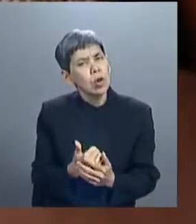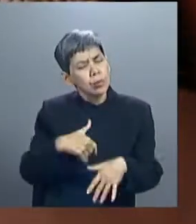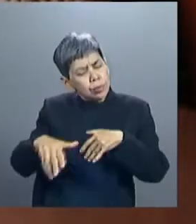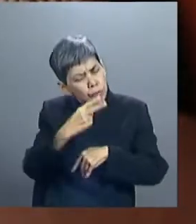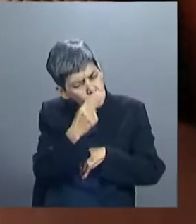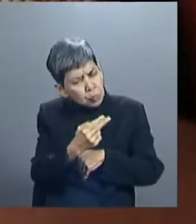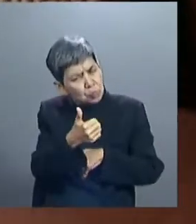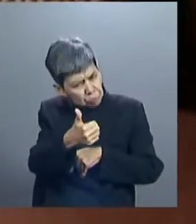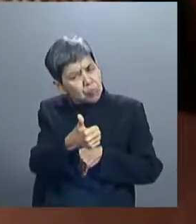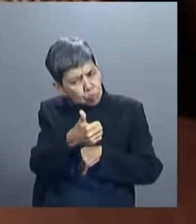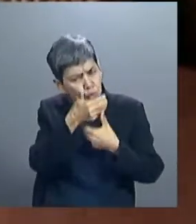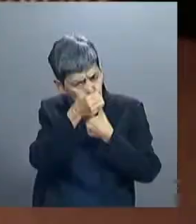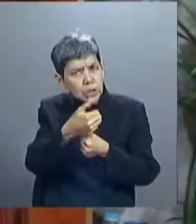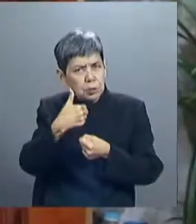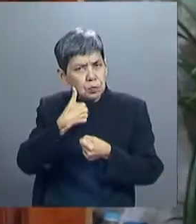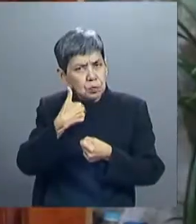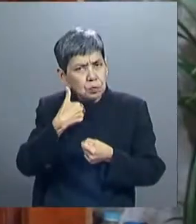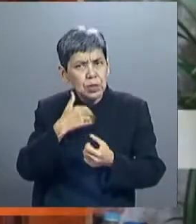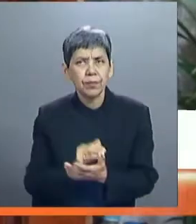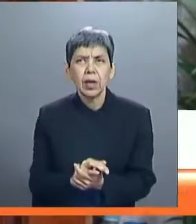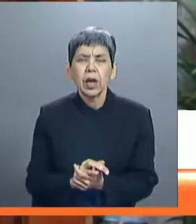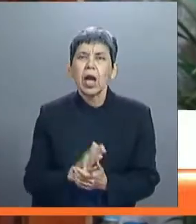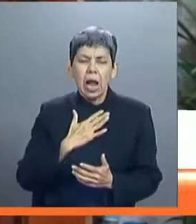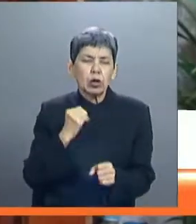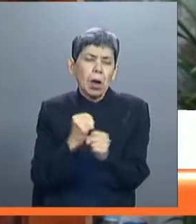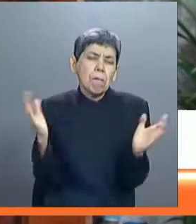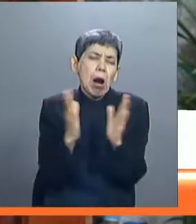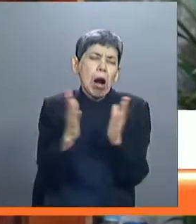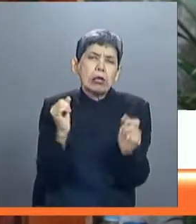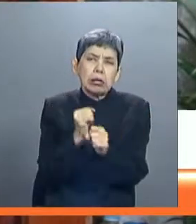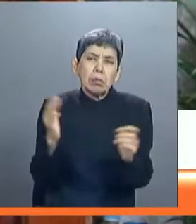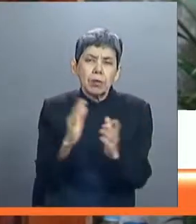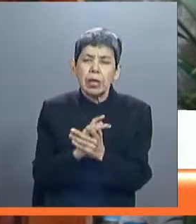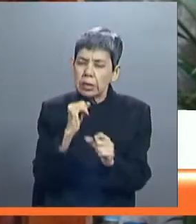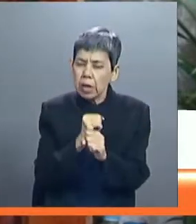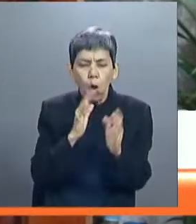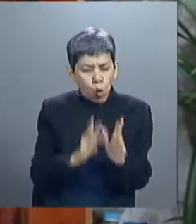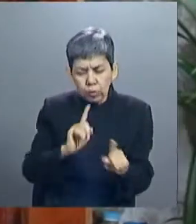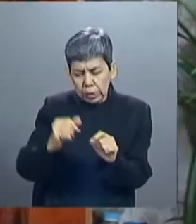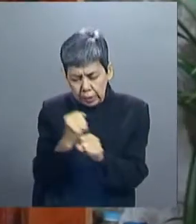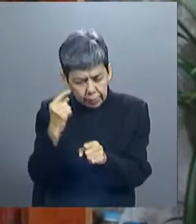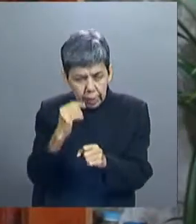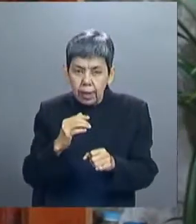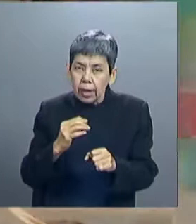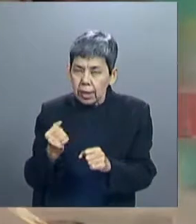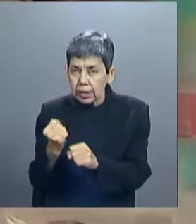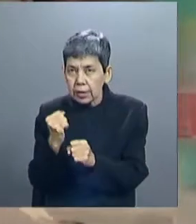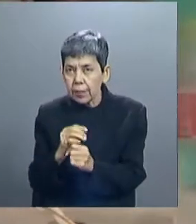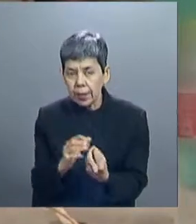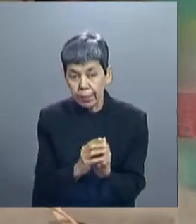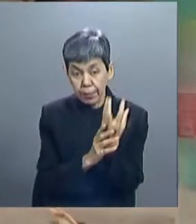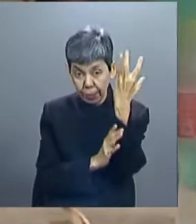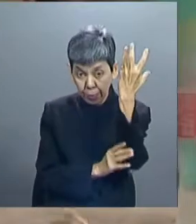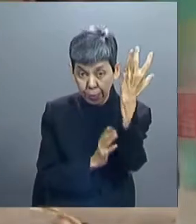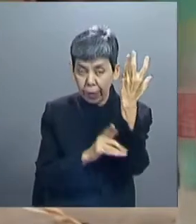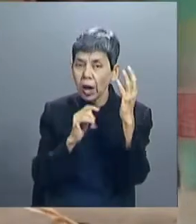ทั่วไปได้เป็นอย่างดี ช่วงนั้นทำเยอะทำกันหลายคนตัดต้นทูบเป็นรถกระบะ